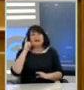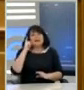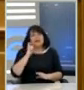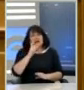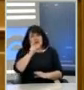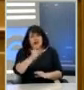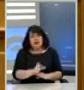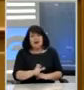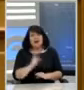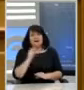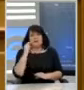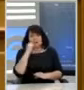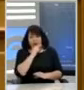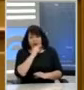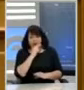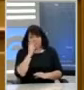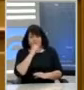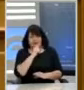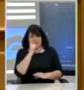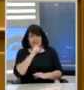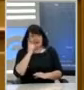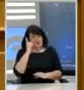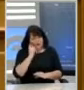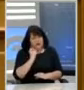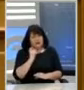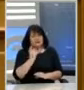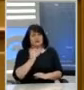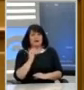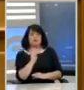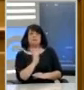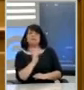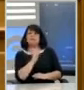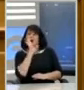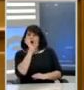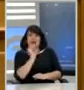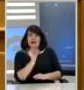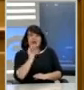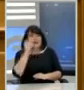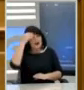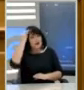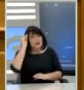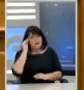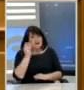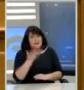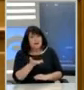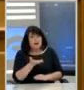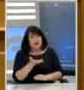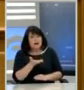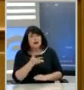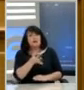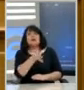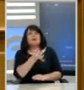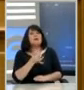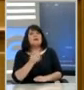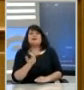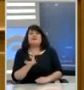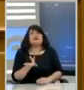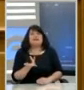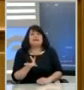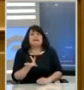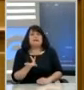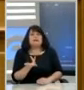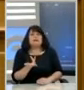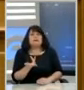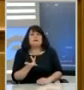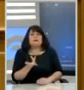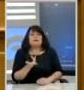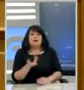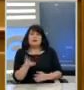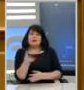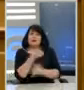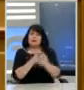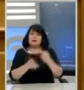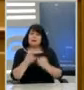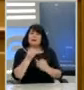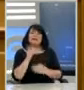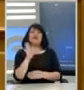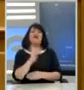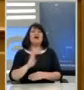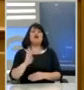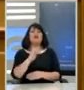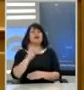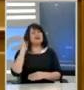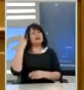Πρωθυπουργού ψεύτικες. Αλήθεια, κύριε Τσίπρα, τι έχετε να πείτε για τις δηλώσεις του κύριου